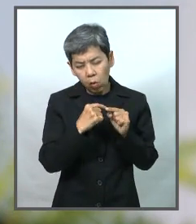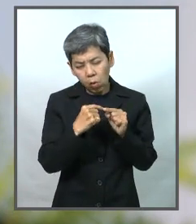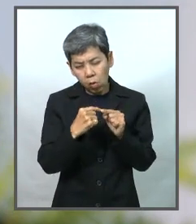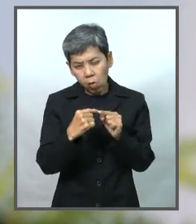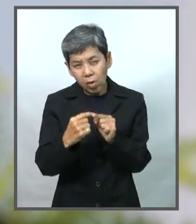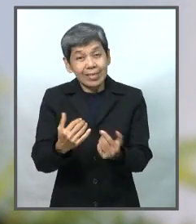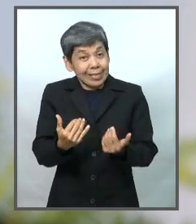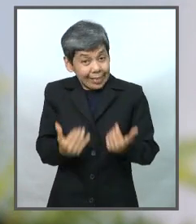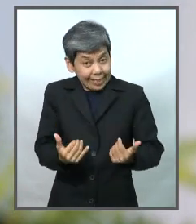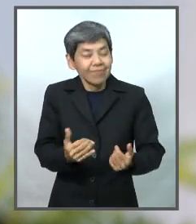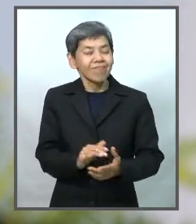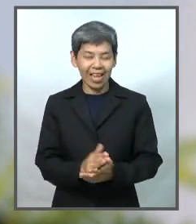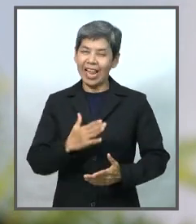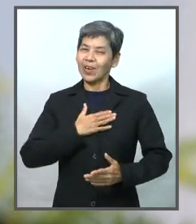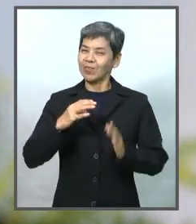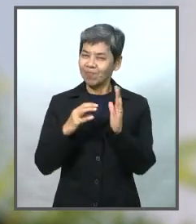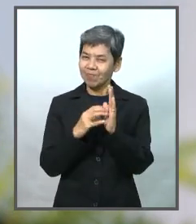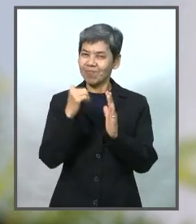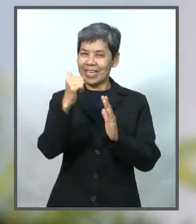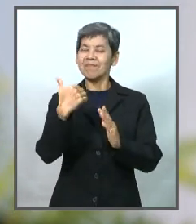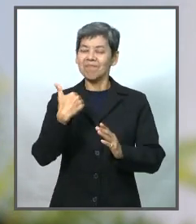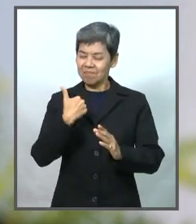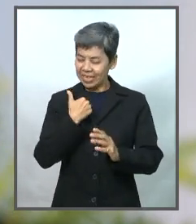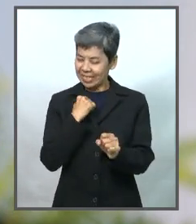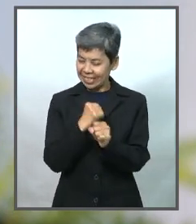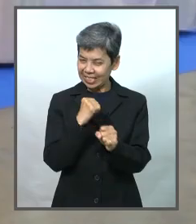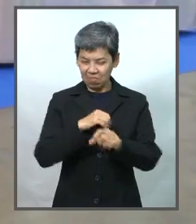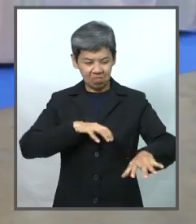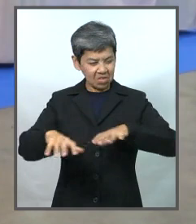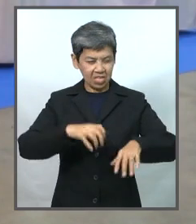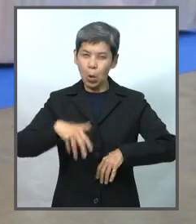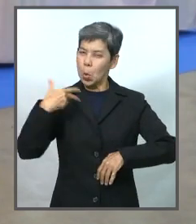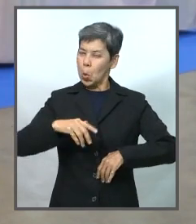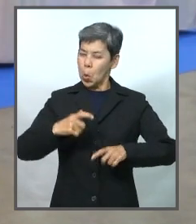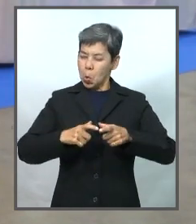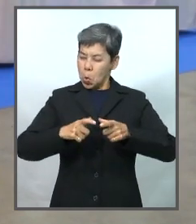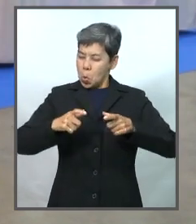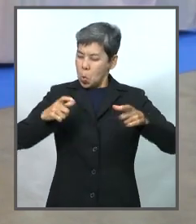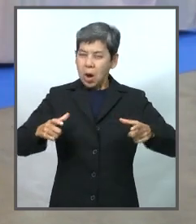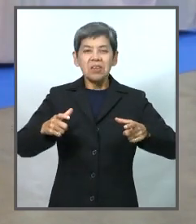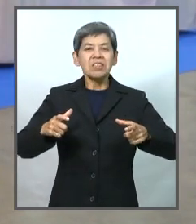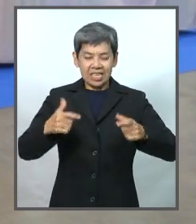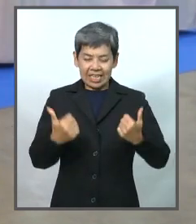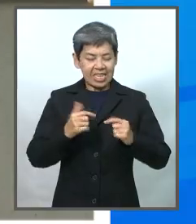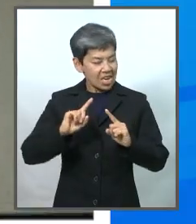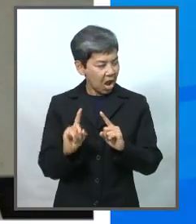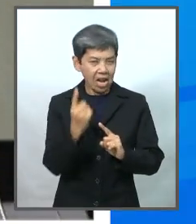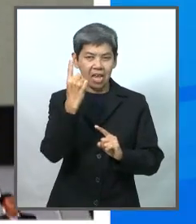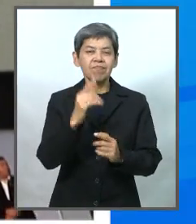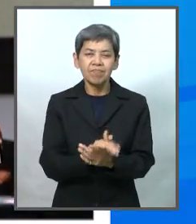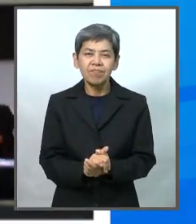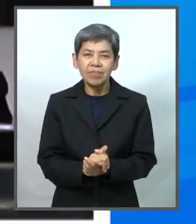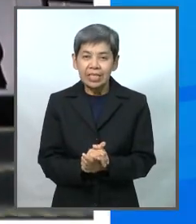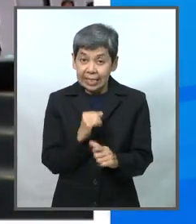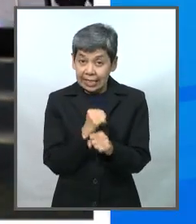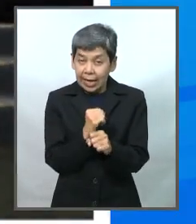แต่ครั้งนี้เราถือว่าเราโชคดีมีโอกาสได้ทำจัดงานที่ยิ่งใหญ่คือมหกรรมในครั้งนี้เป็นครั้งแรกโด